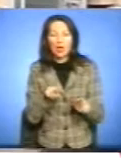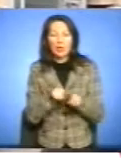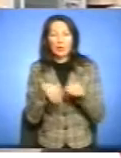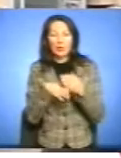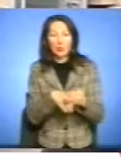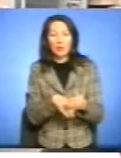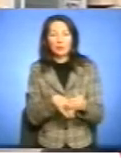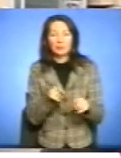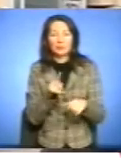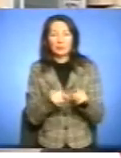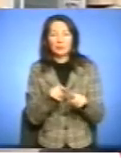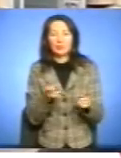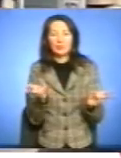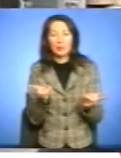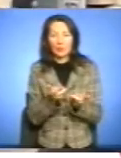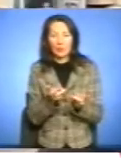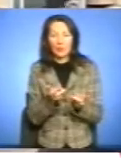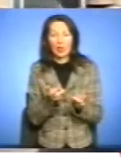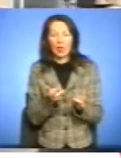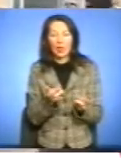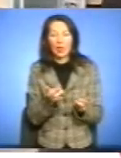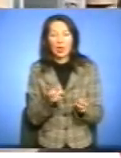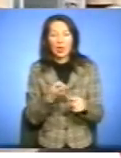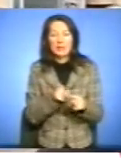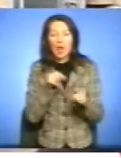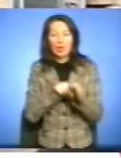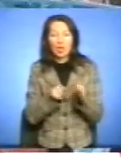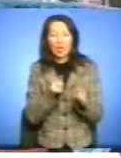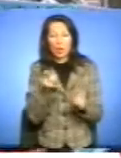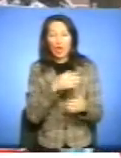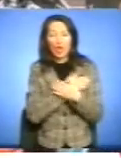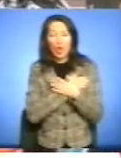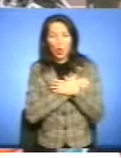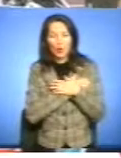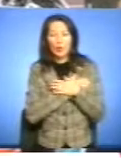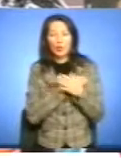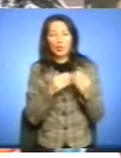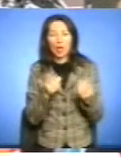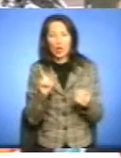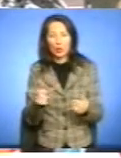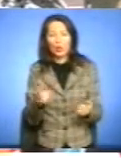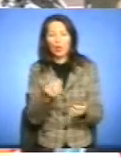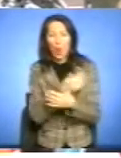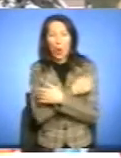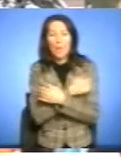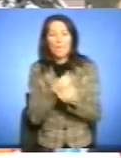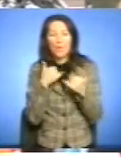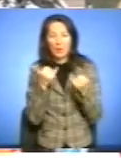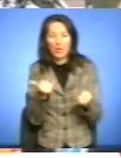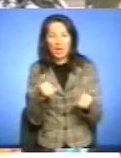потрібні, обіймами означає, що ти любиш одну людину, поважаєш. Стараюся так частіше, тому що